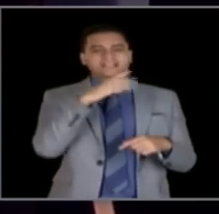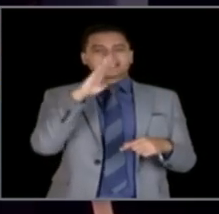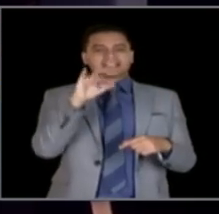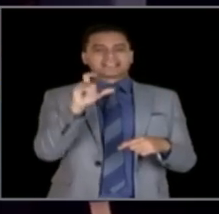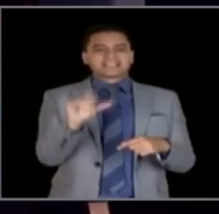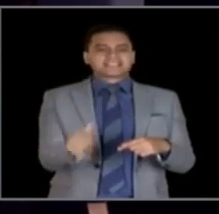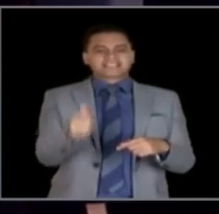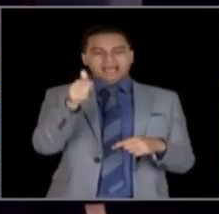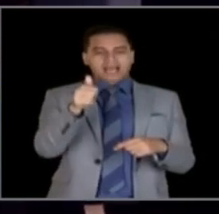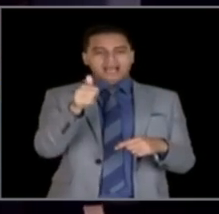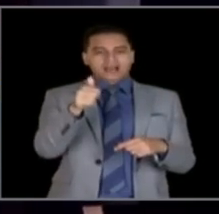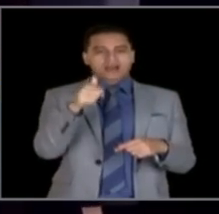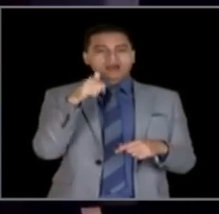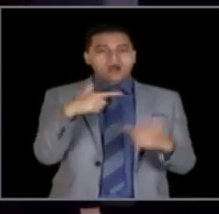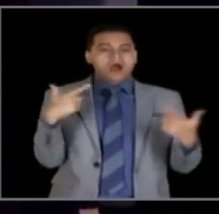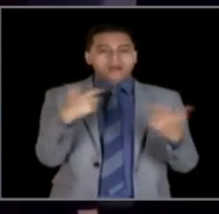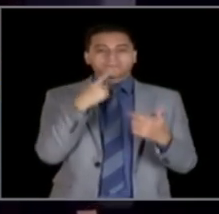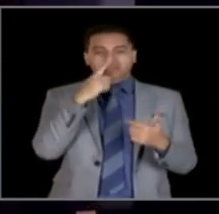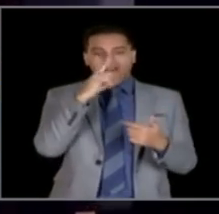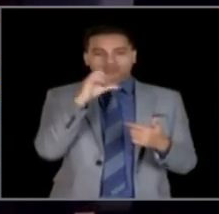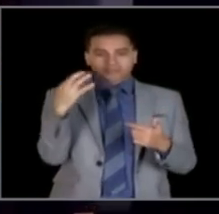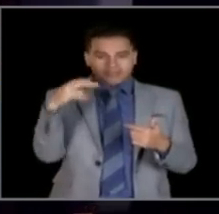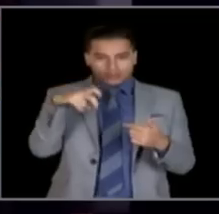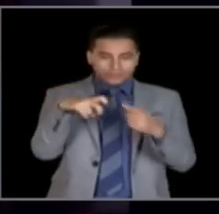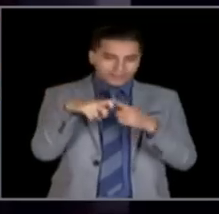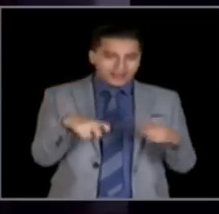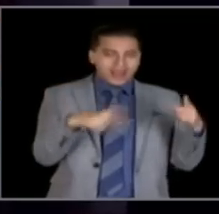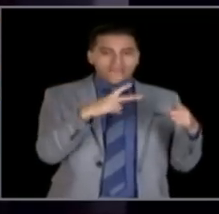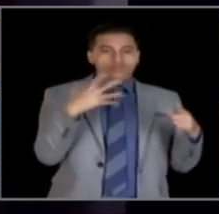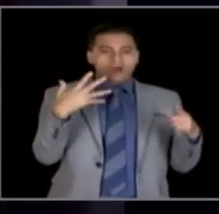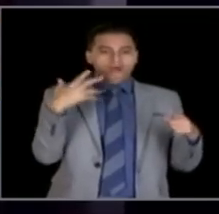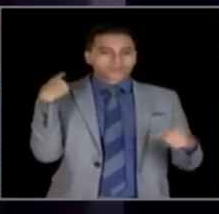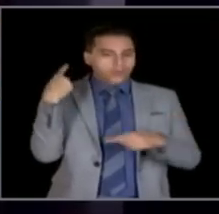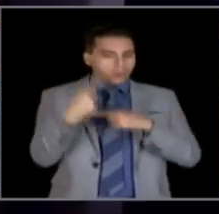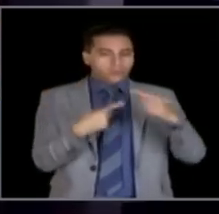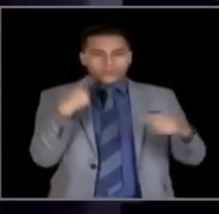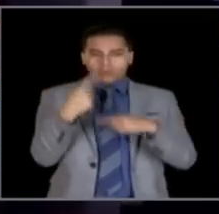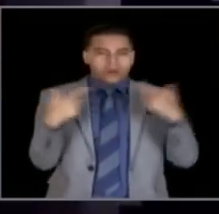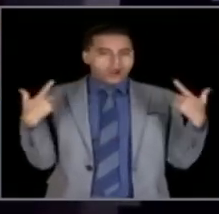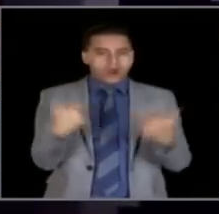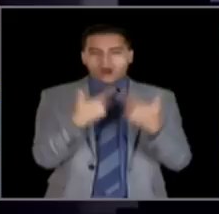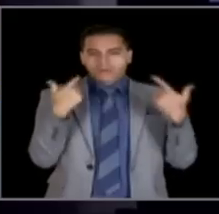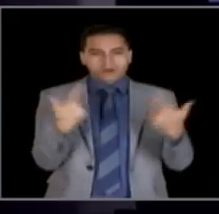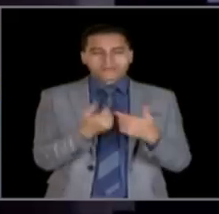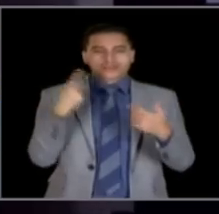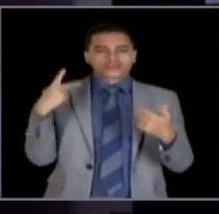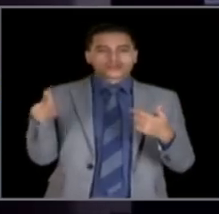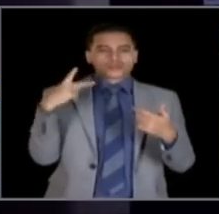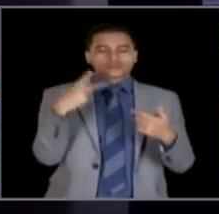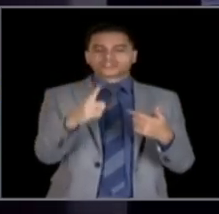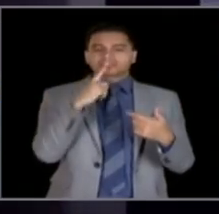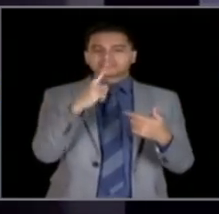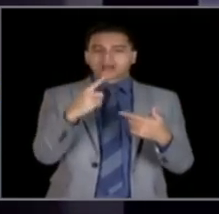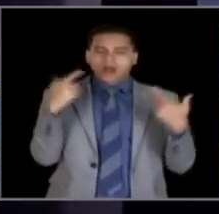الحرب استمرت من 1983 ل 2005 حوالي 22